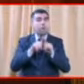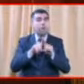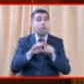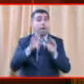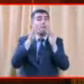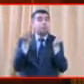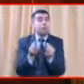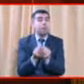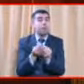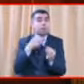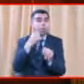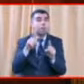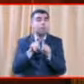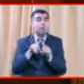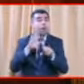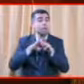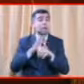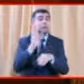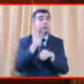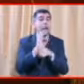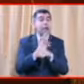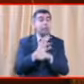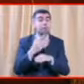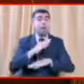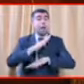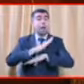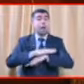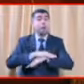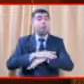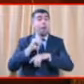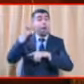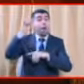الأجيال، لأن الجيل ديال الشباب ديال المراهقين ديال